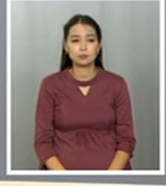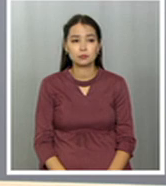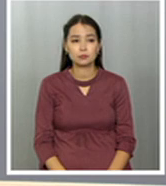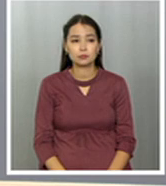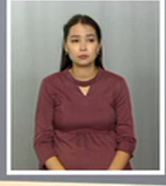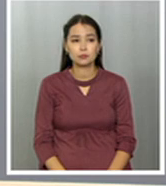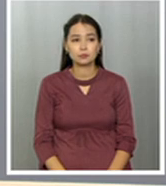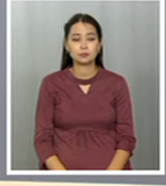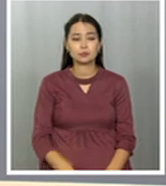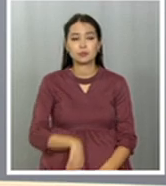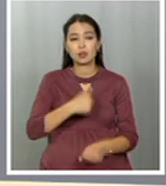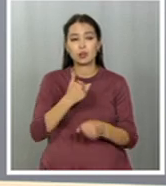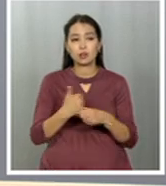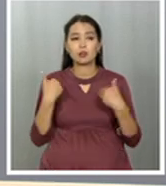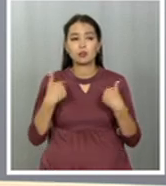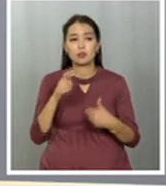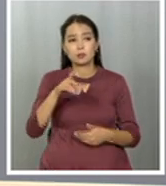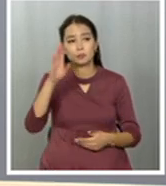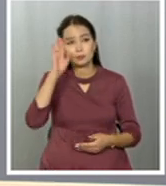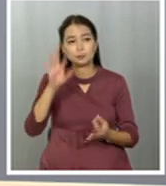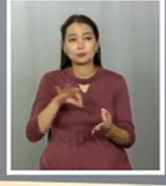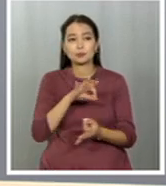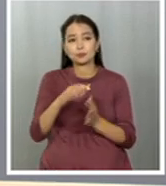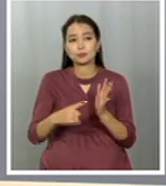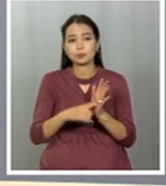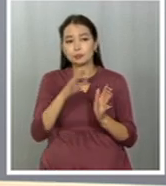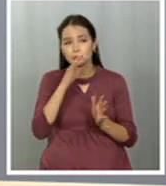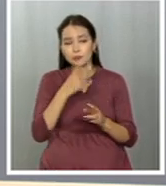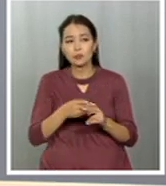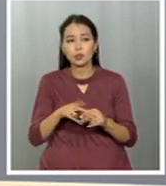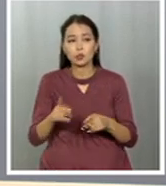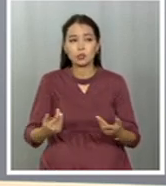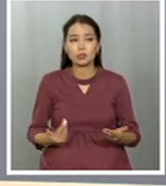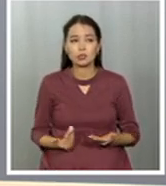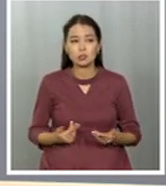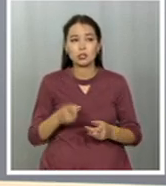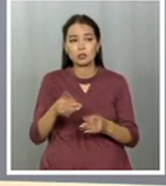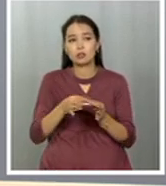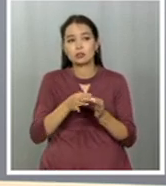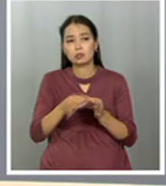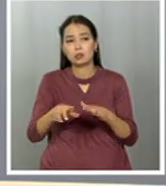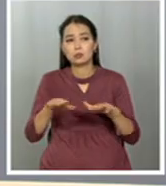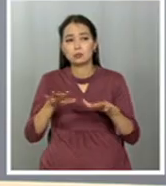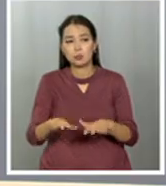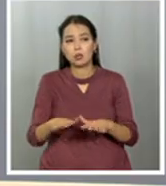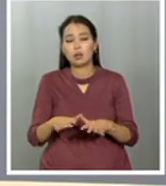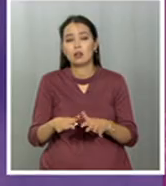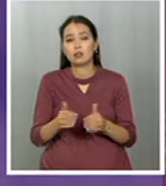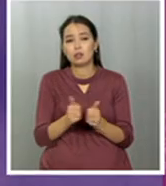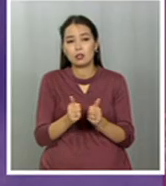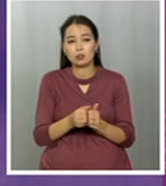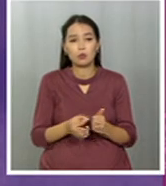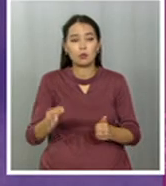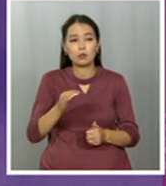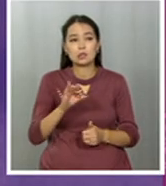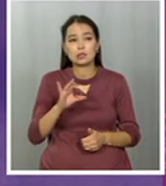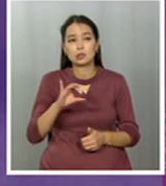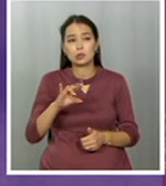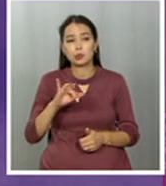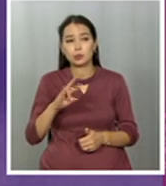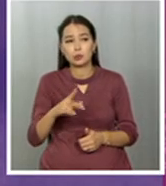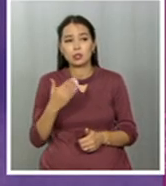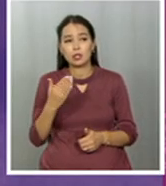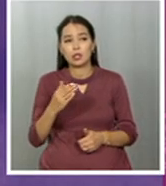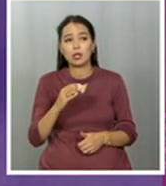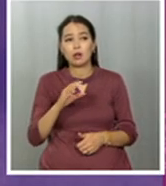Главный герой – мальчик-сирота, 7 лет, который живет на заповедном кордоне на берегу озера Иссык-Куль. Егерю Ураскулу и